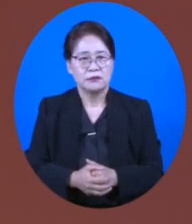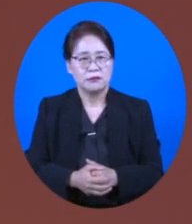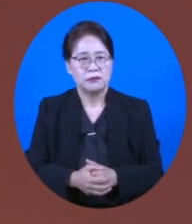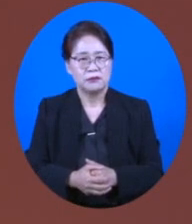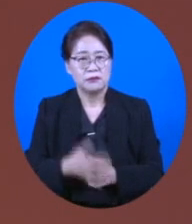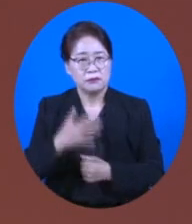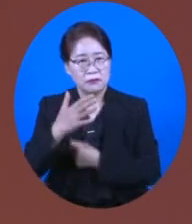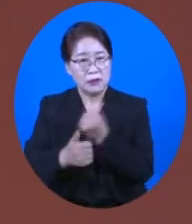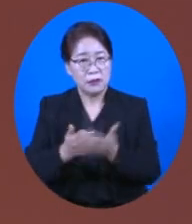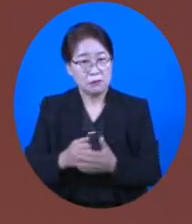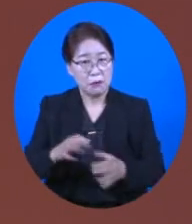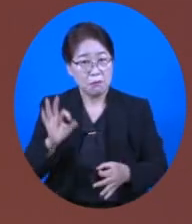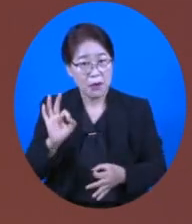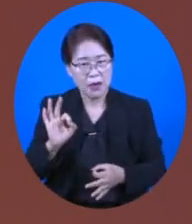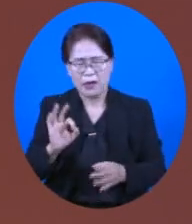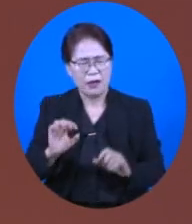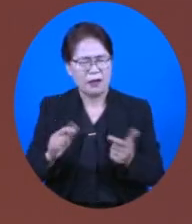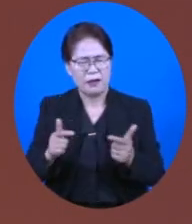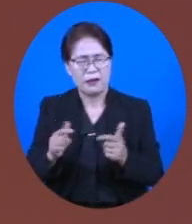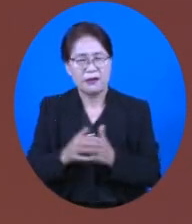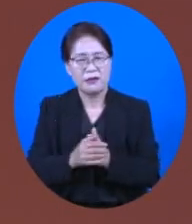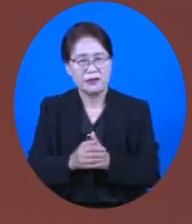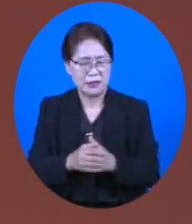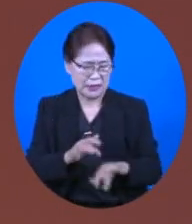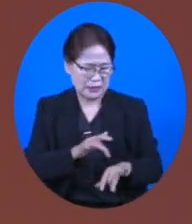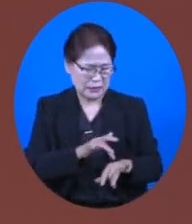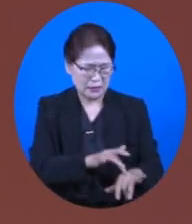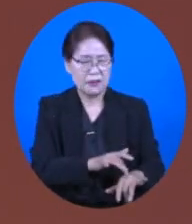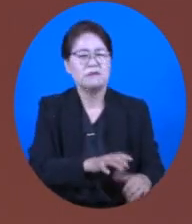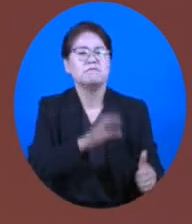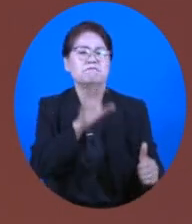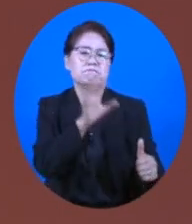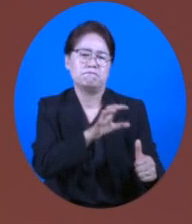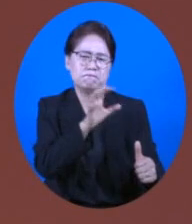계시겠습니까? 그래서 하나님이 사탄을 책망하신 거예요.